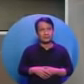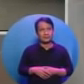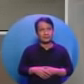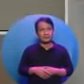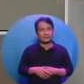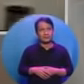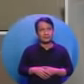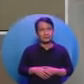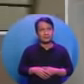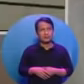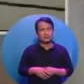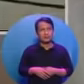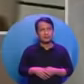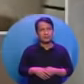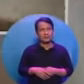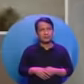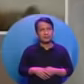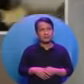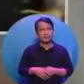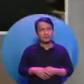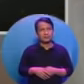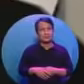Kapitana! What's up mga